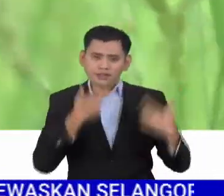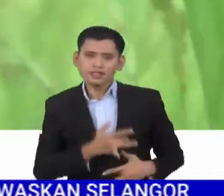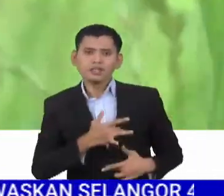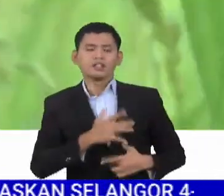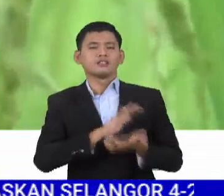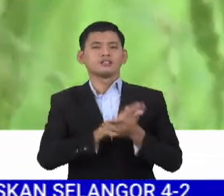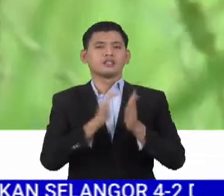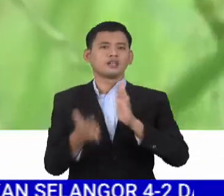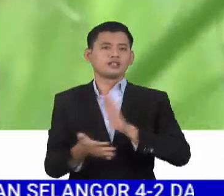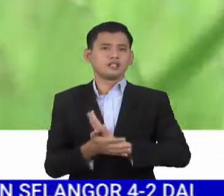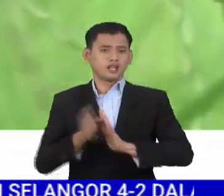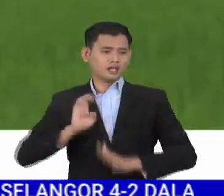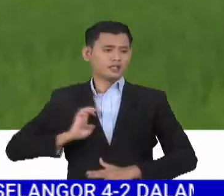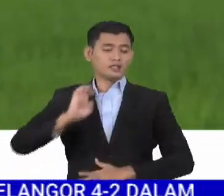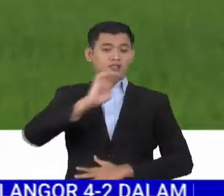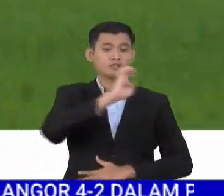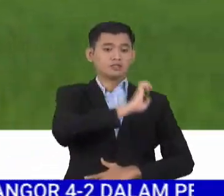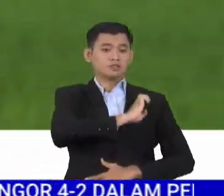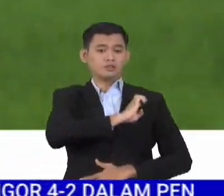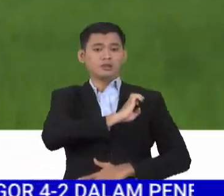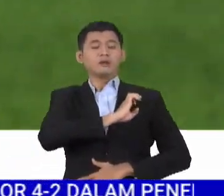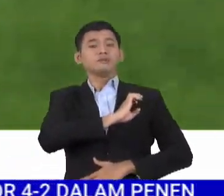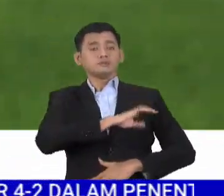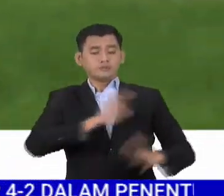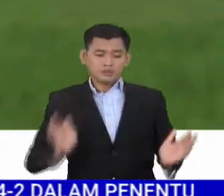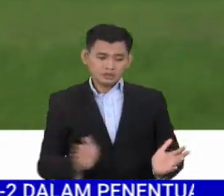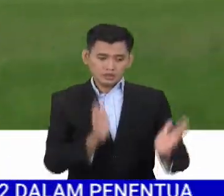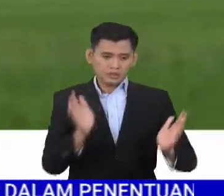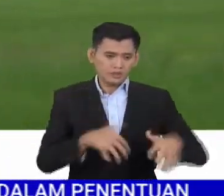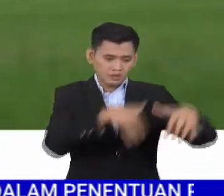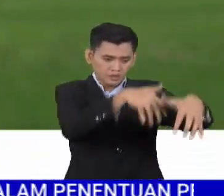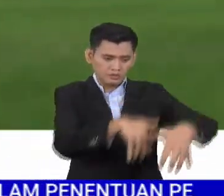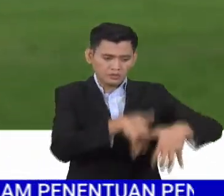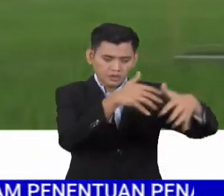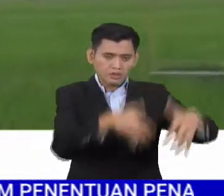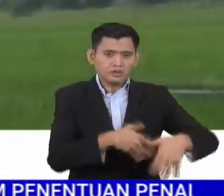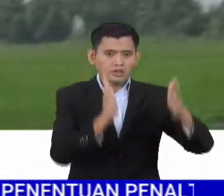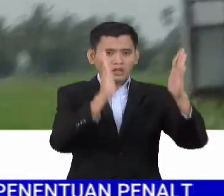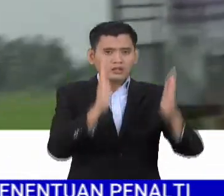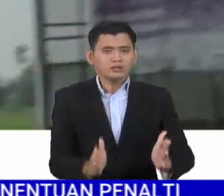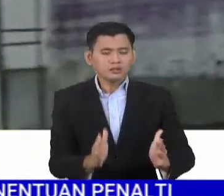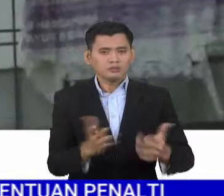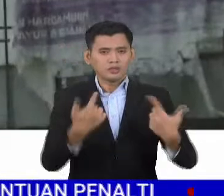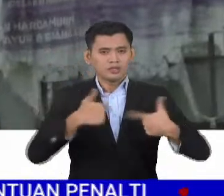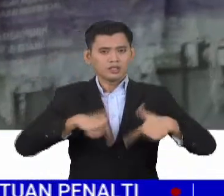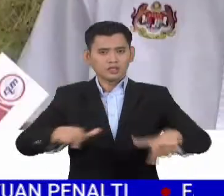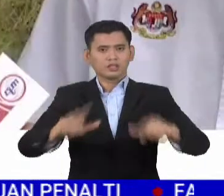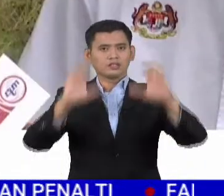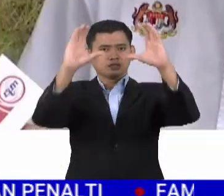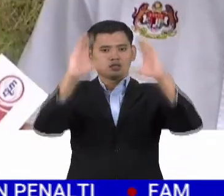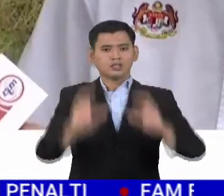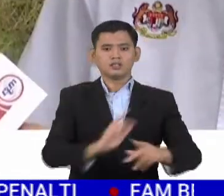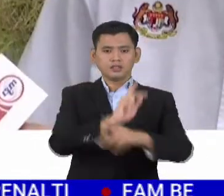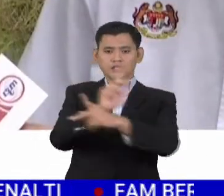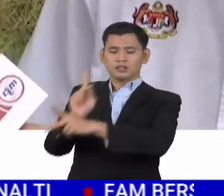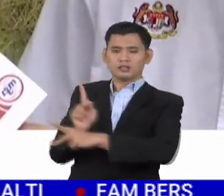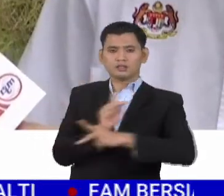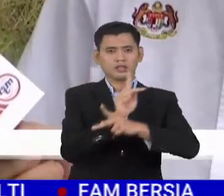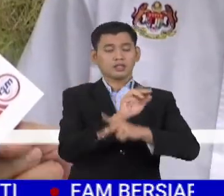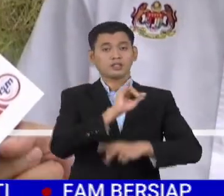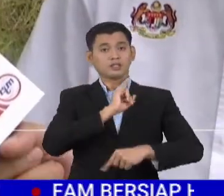industri astani negeri Indonesia Miyako menjadi pesawat supaya sentiasa memantau dan melaksanakan kaedah kawalan Ayo